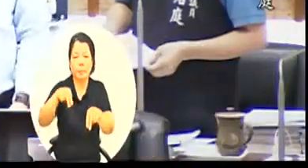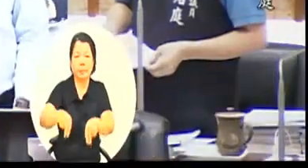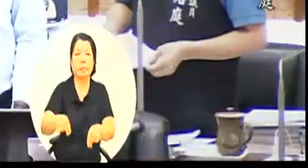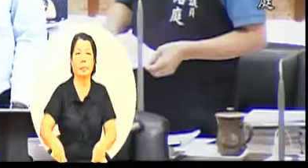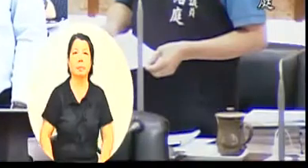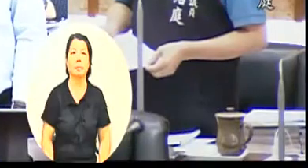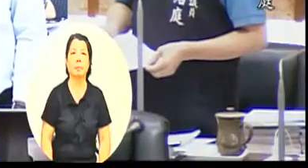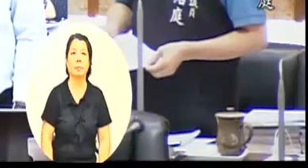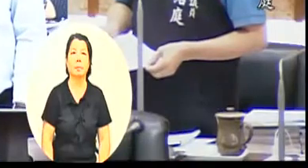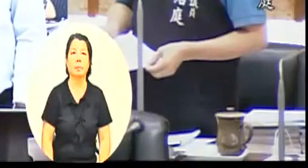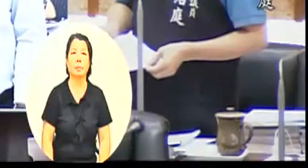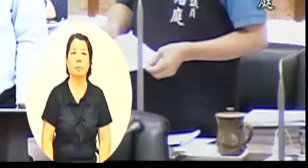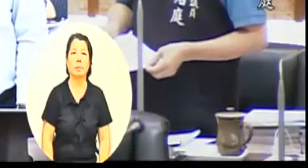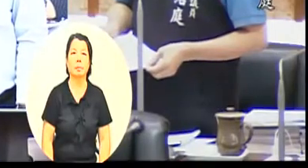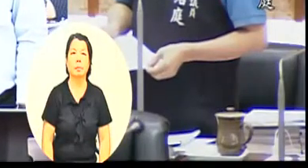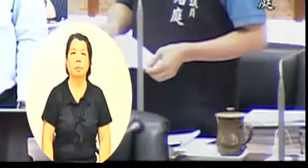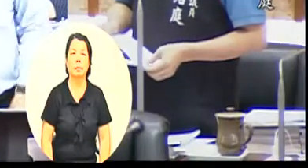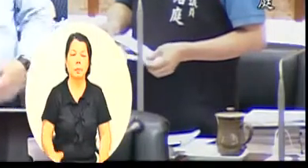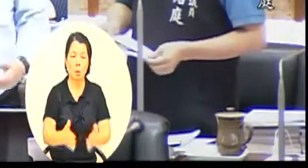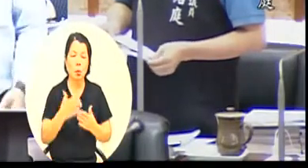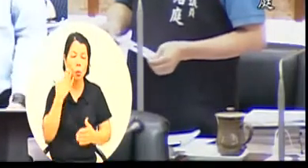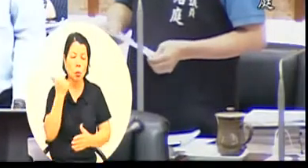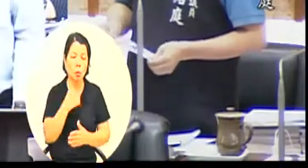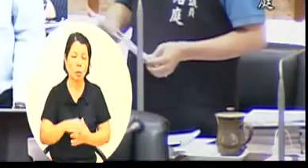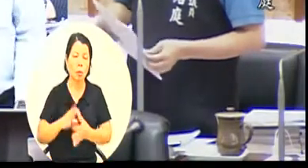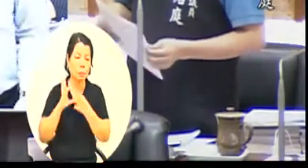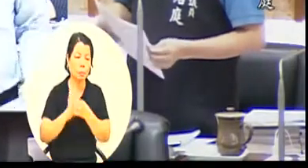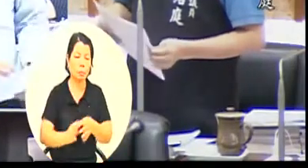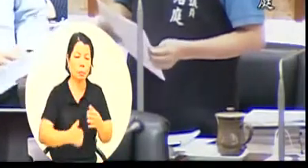届期不能这个要不能连任要